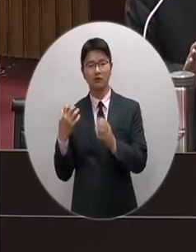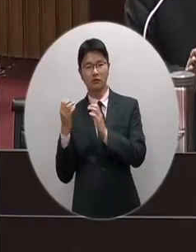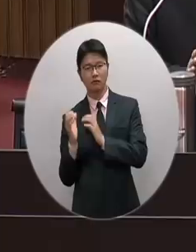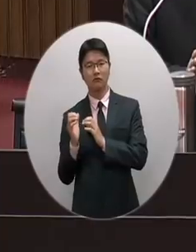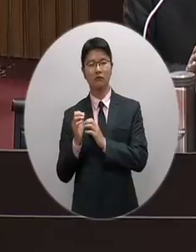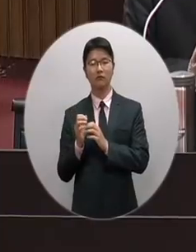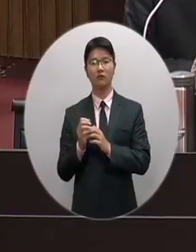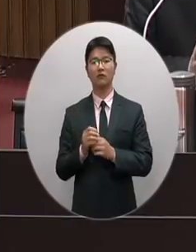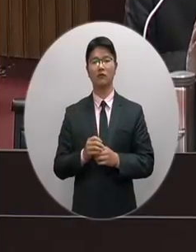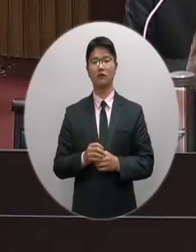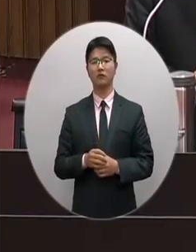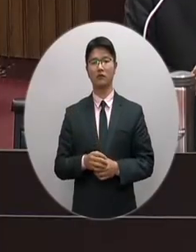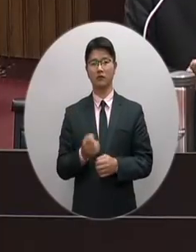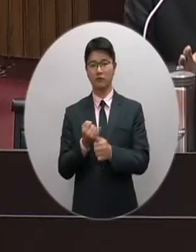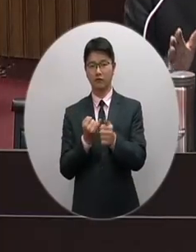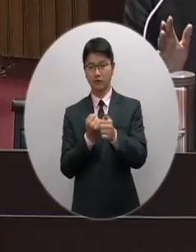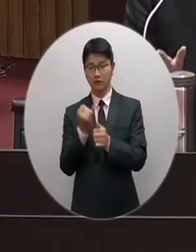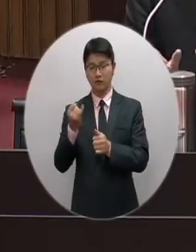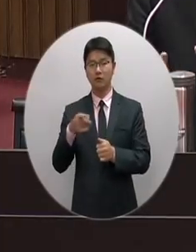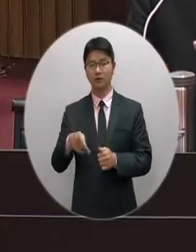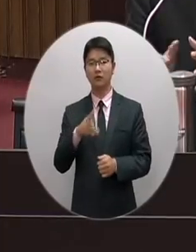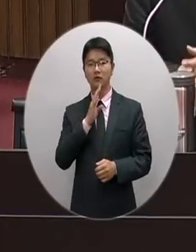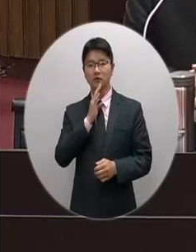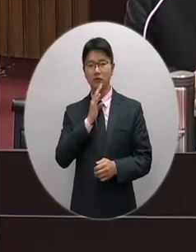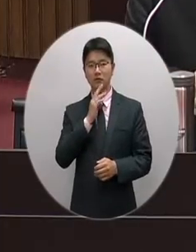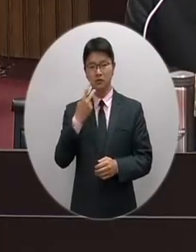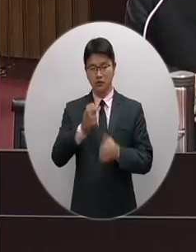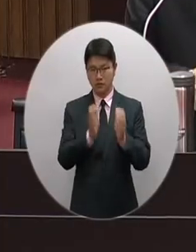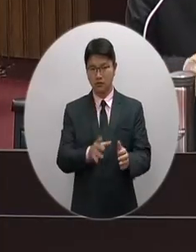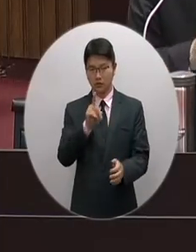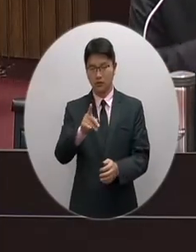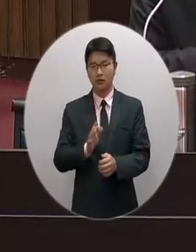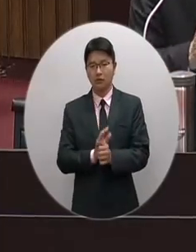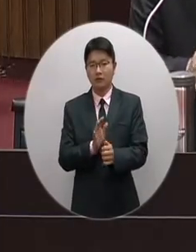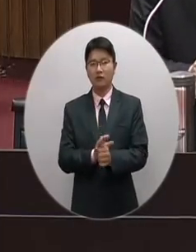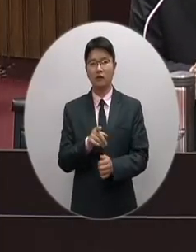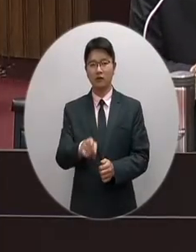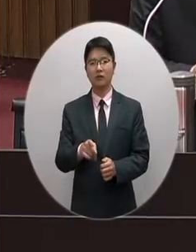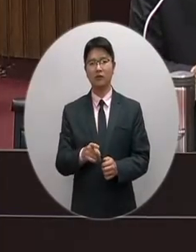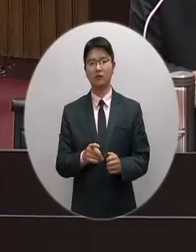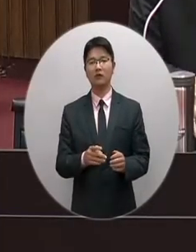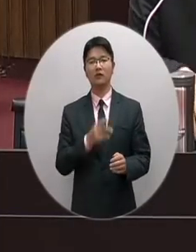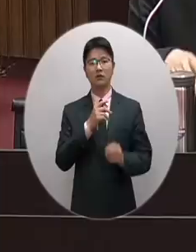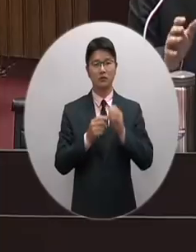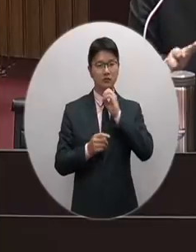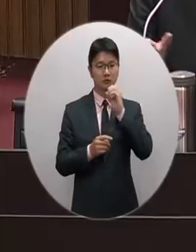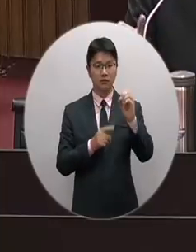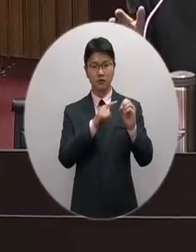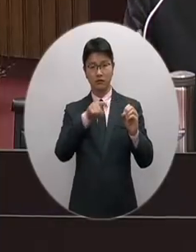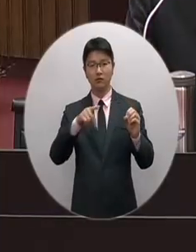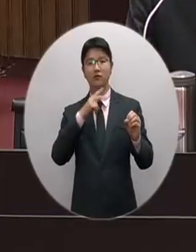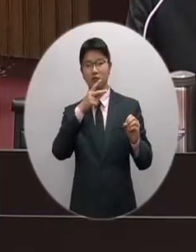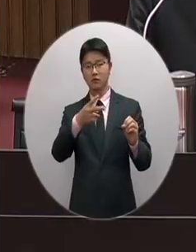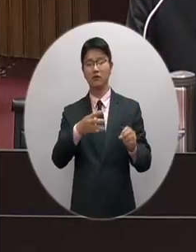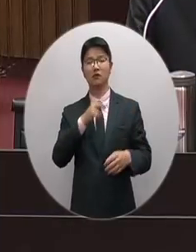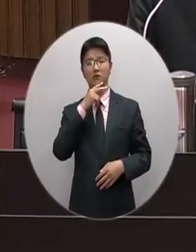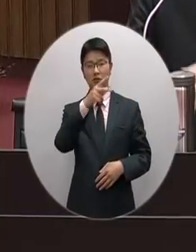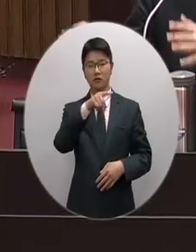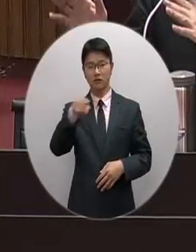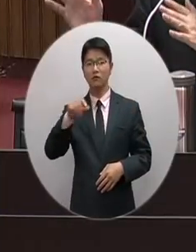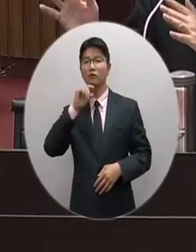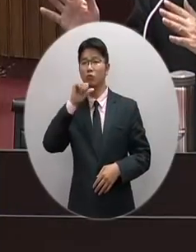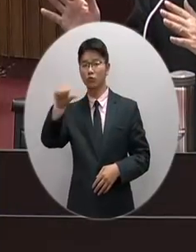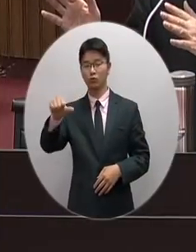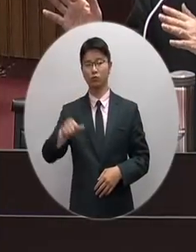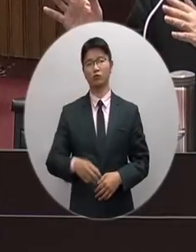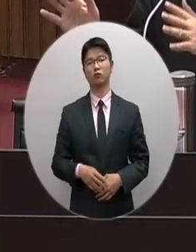正在讨论建立一个友善的育儿的这个环境，从0到2岁或者是2到5岁之间。那甚